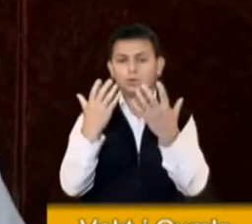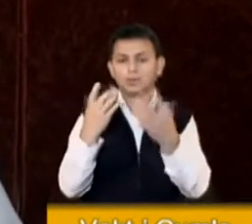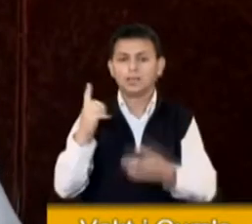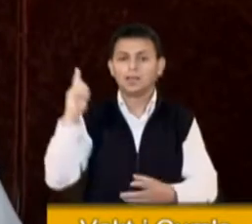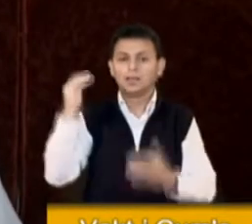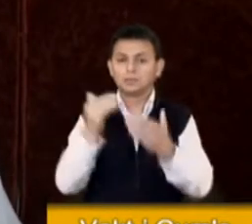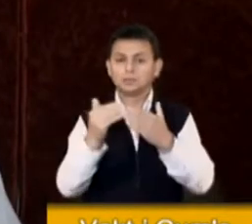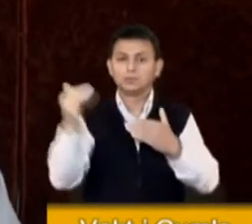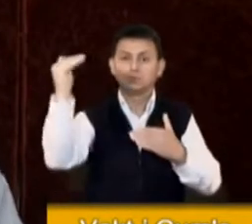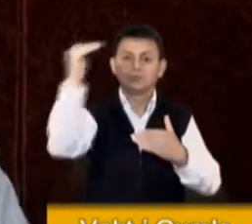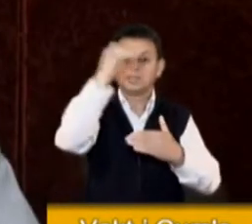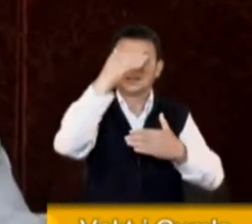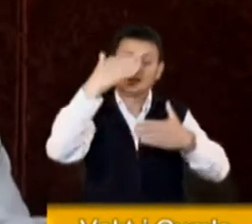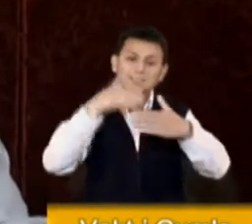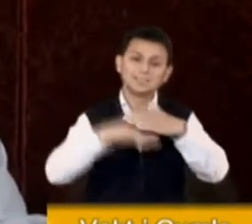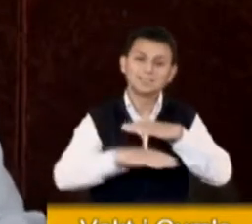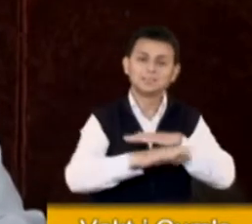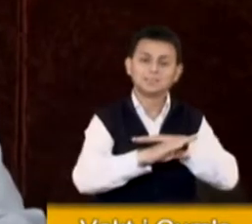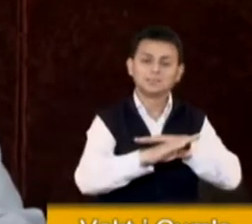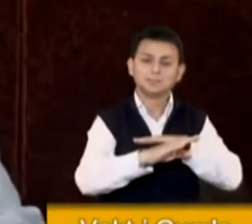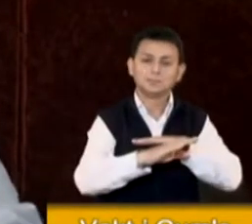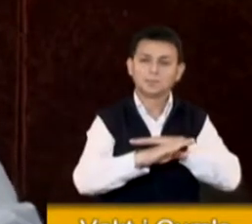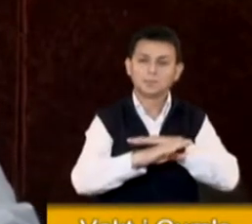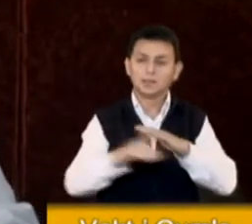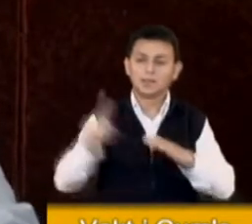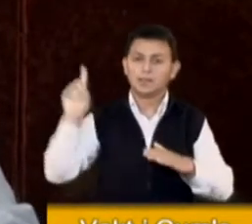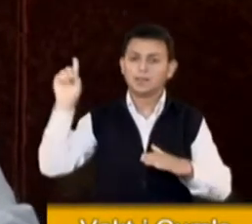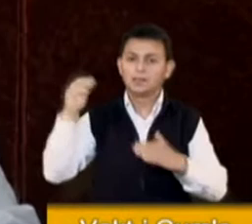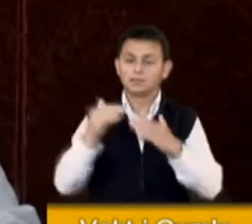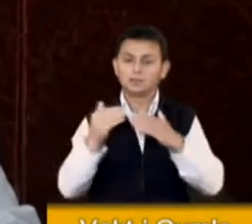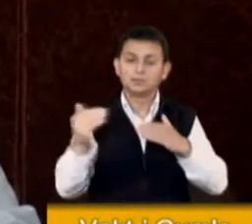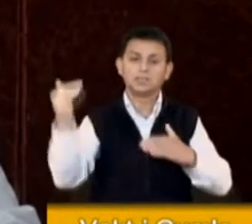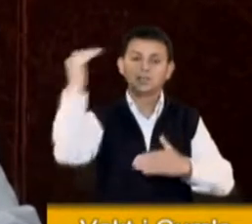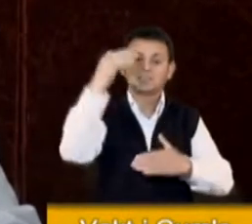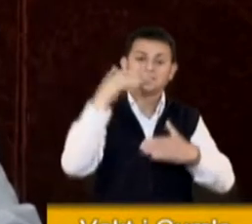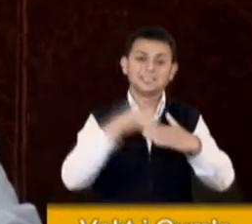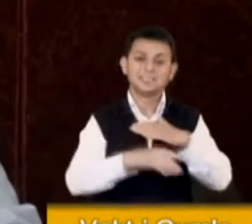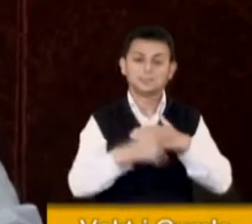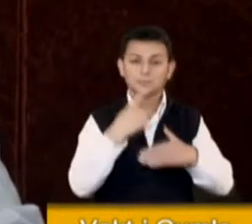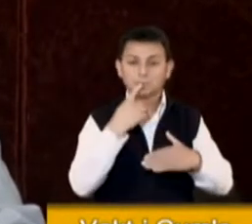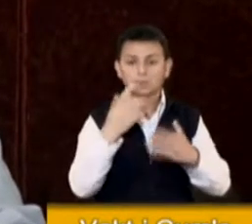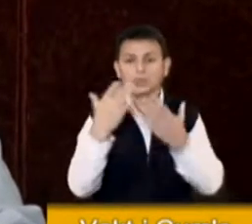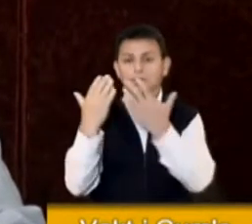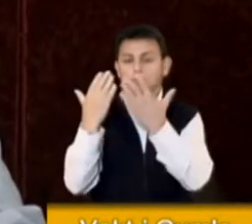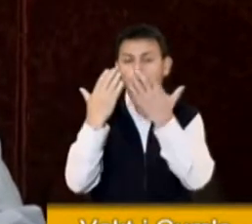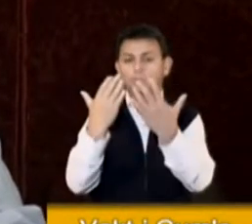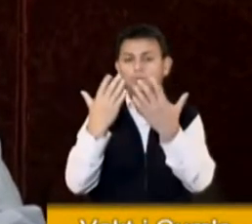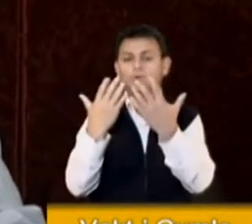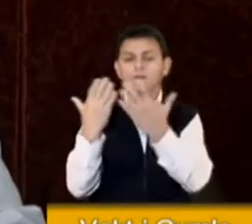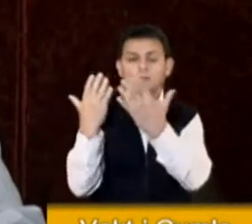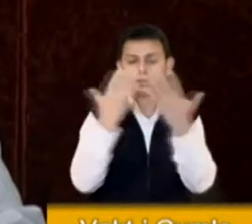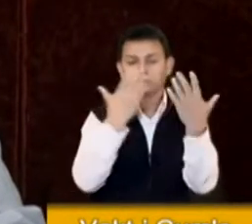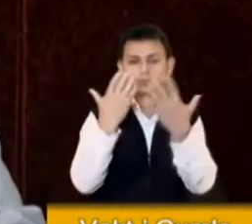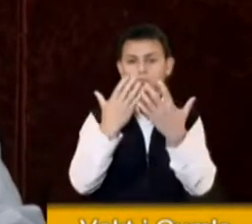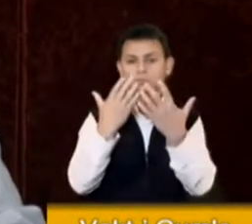Zülcelal'a sığınırım diye dua ediyordu. Felak ve Nas sureleri indikten sonra nazara karşı, isabet-i